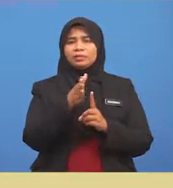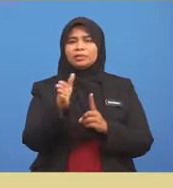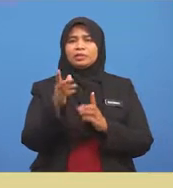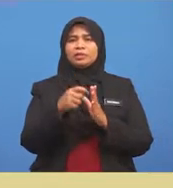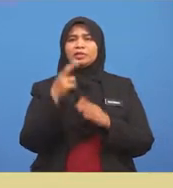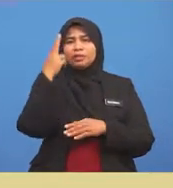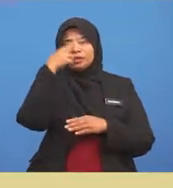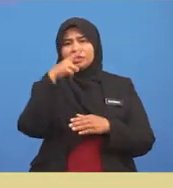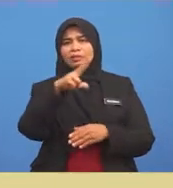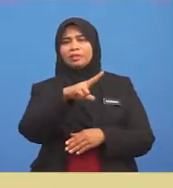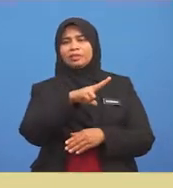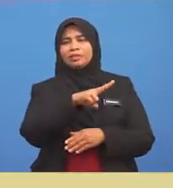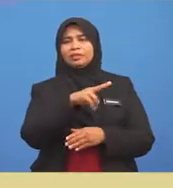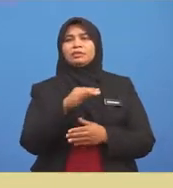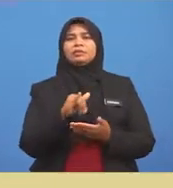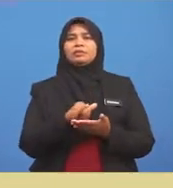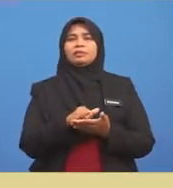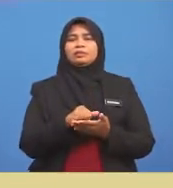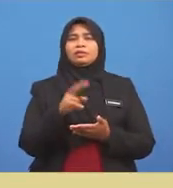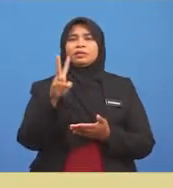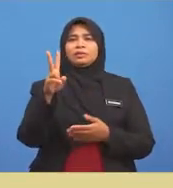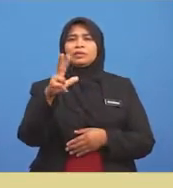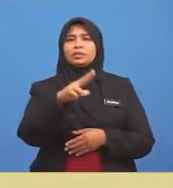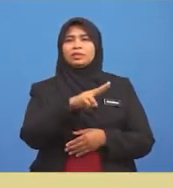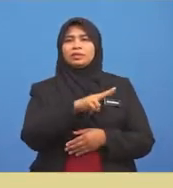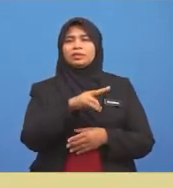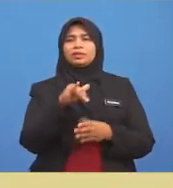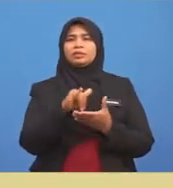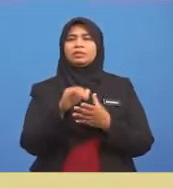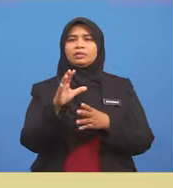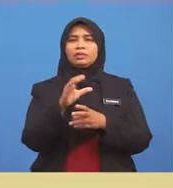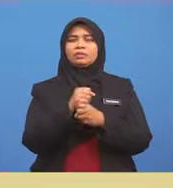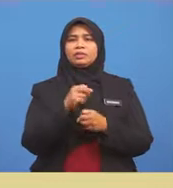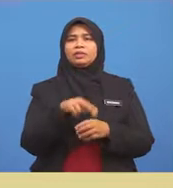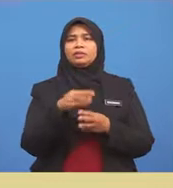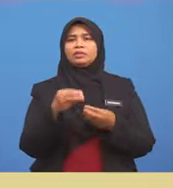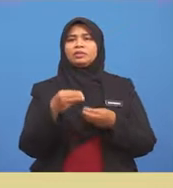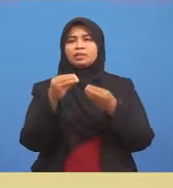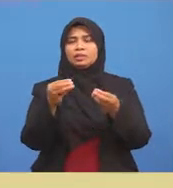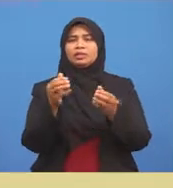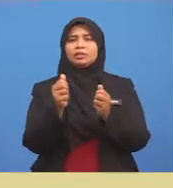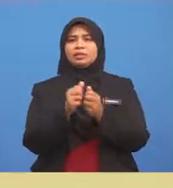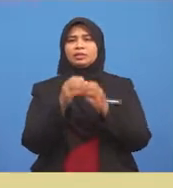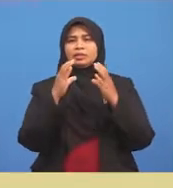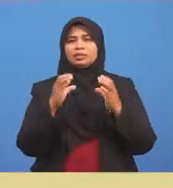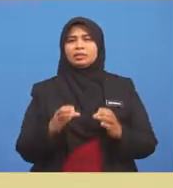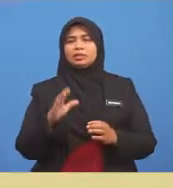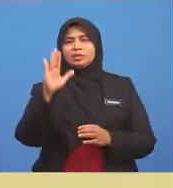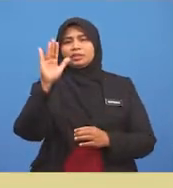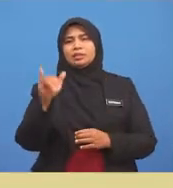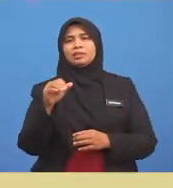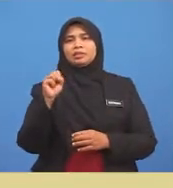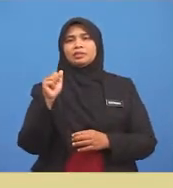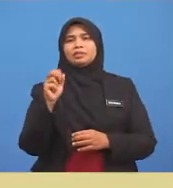terhadap harta tersebut. Kedua, supaya harta itu dapat diserahkan dengan cara yang